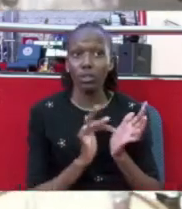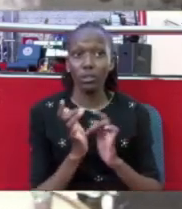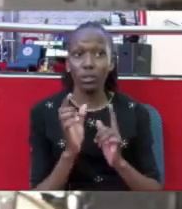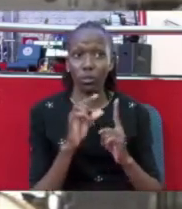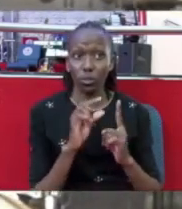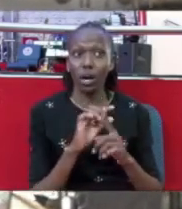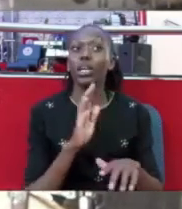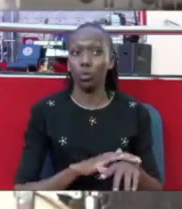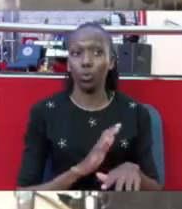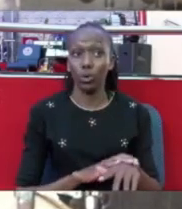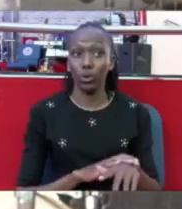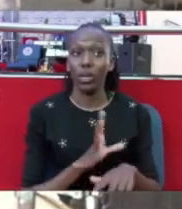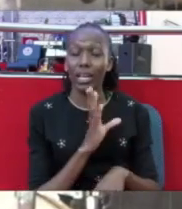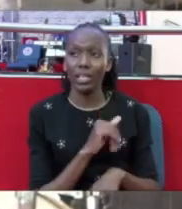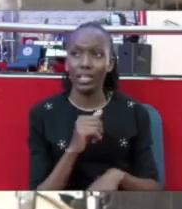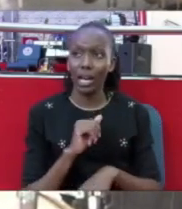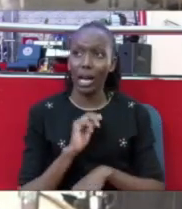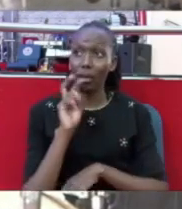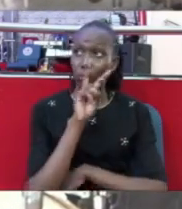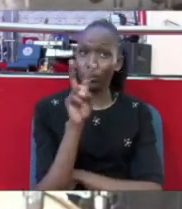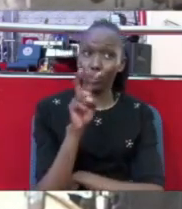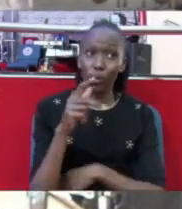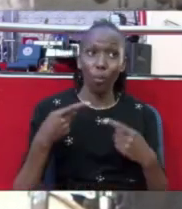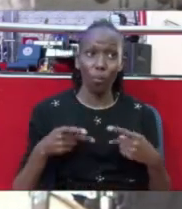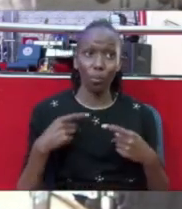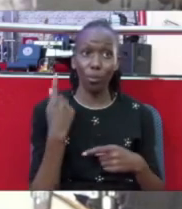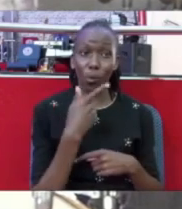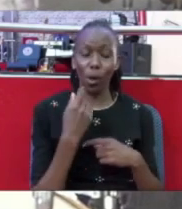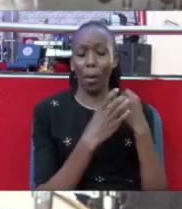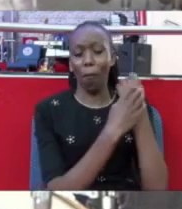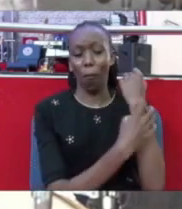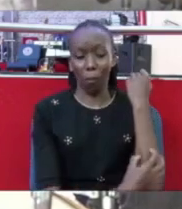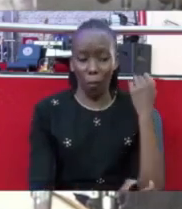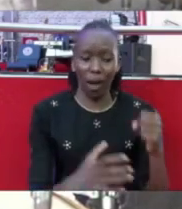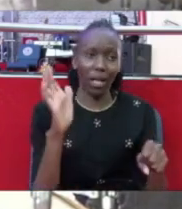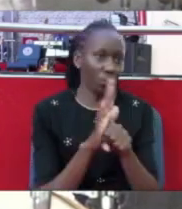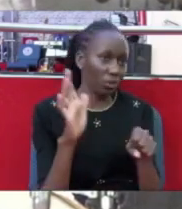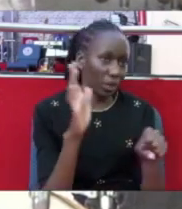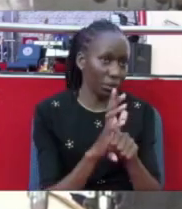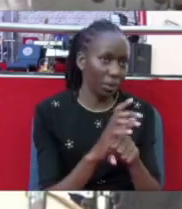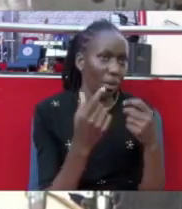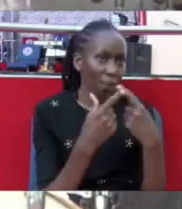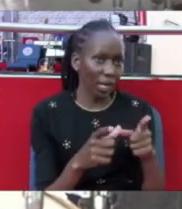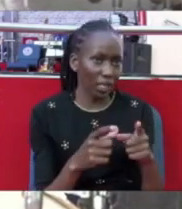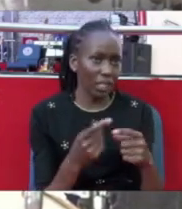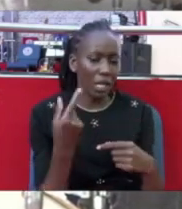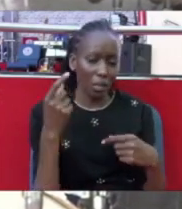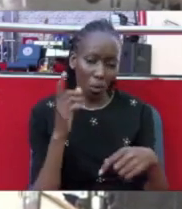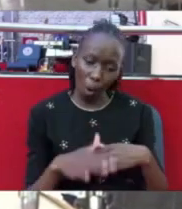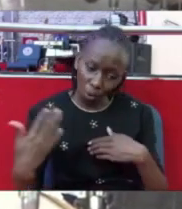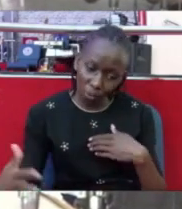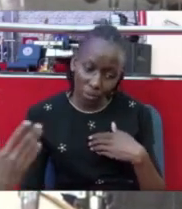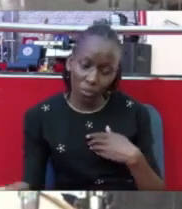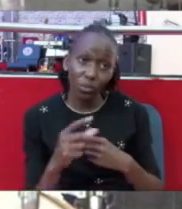are still under very severe poverty, yet they were attending church very early in the morning. Na nikapata